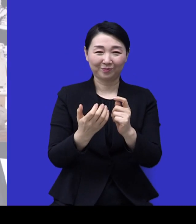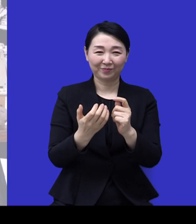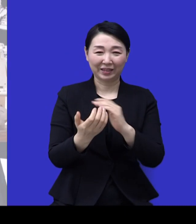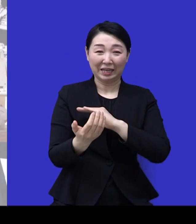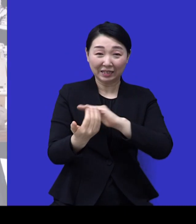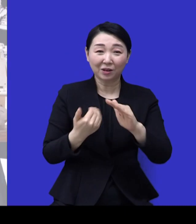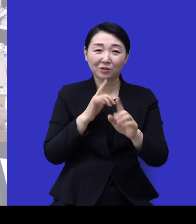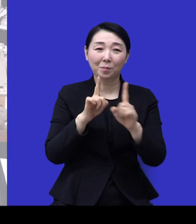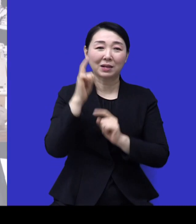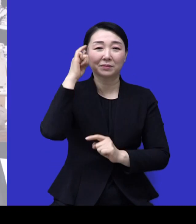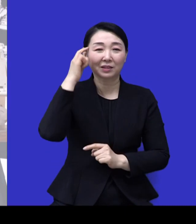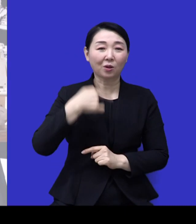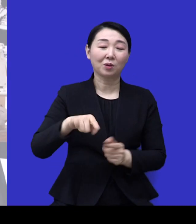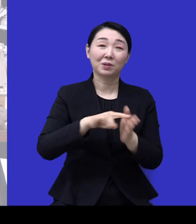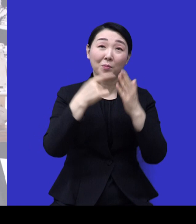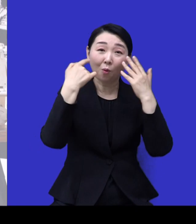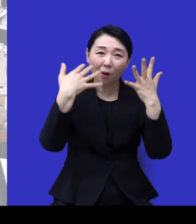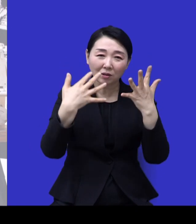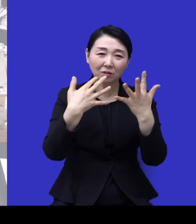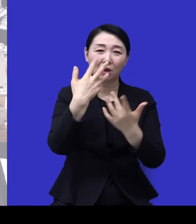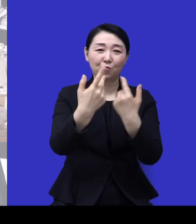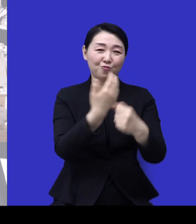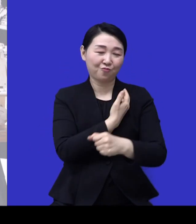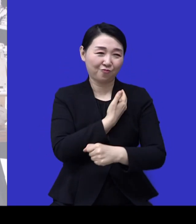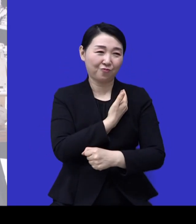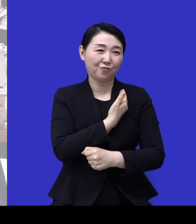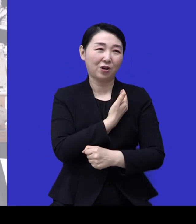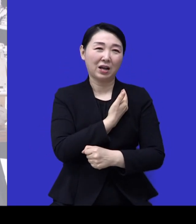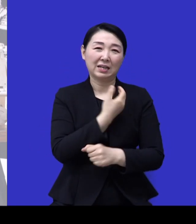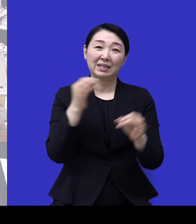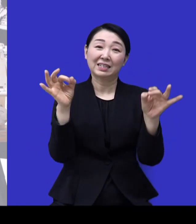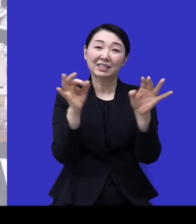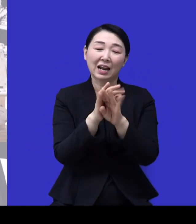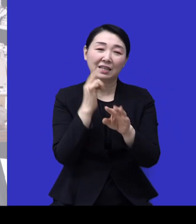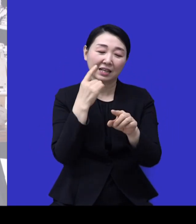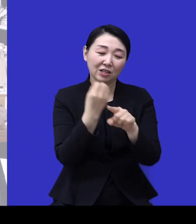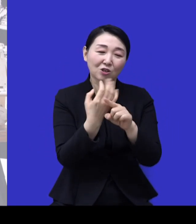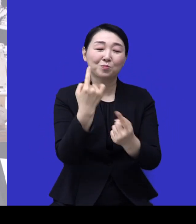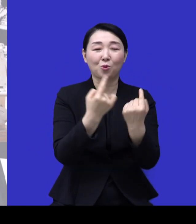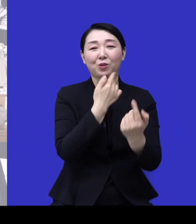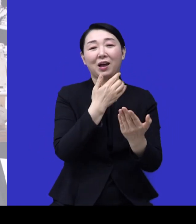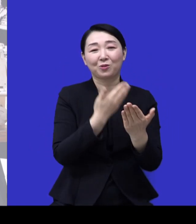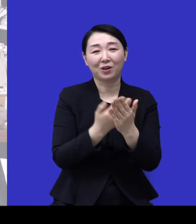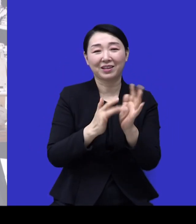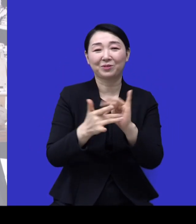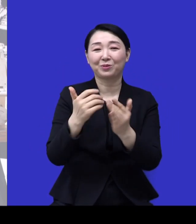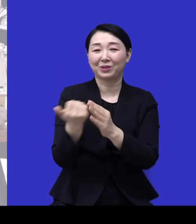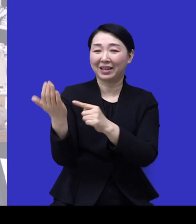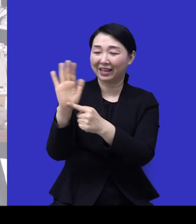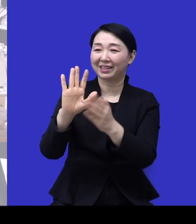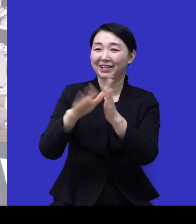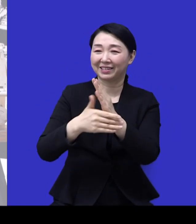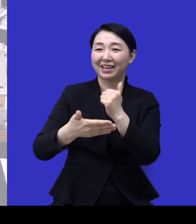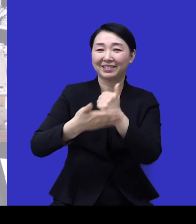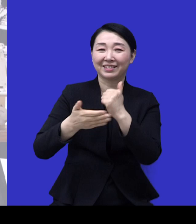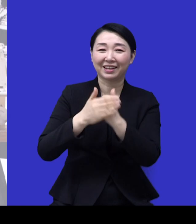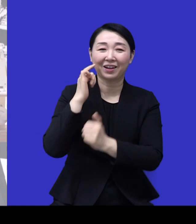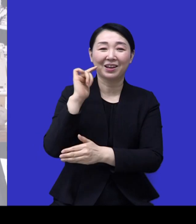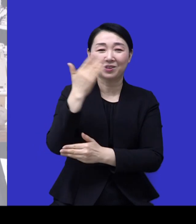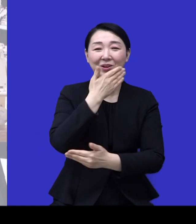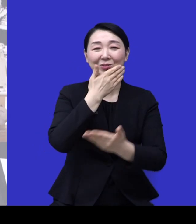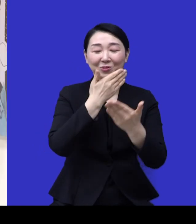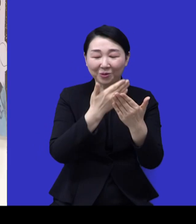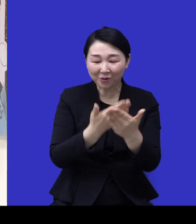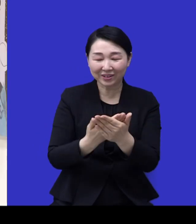너희 믿음의 확실함은 불로 연단하여도 없어질 금보다 더 귀하여 예수 그리스도께서 나타나실 때에 칭찬과 영광과 존귀를